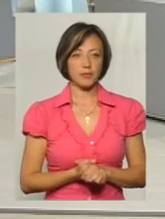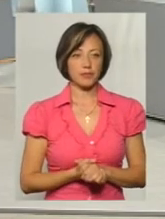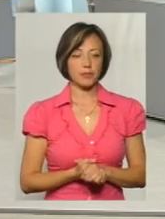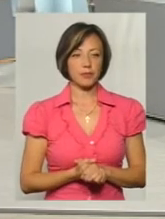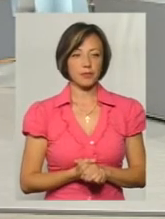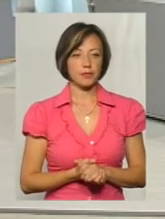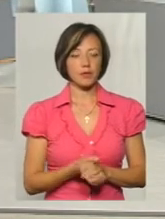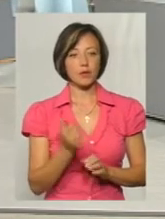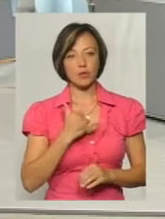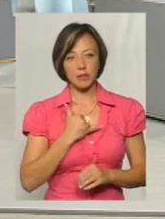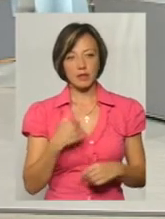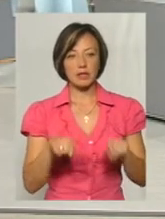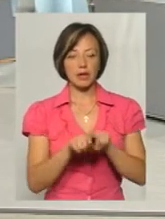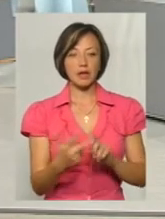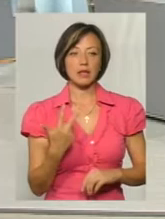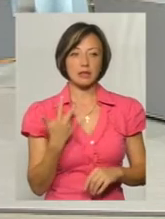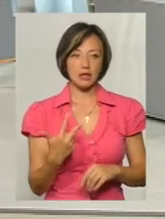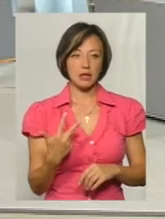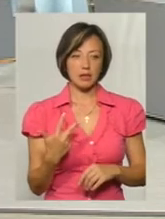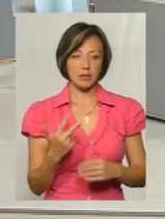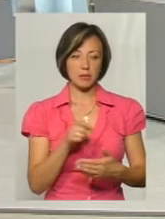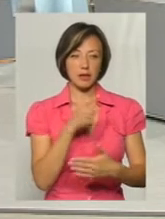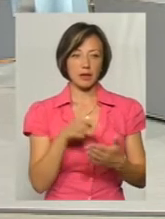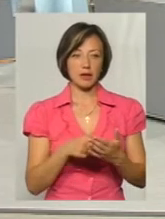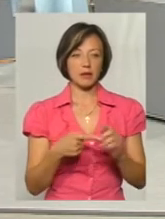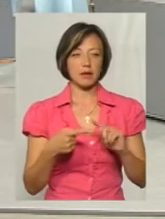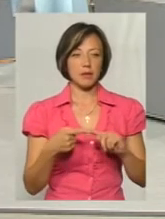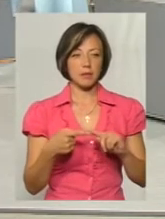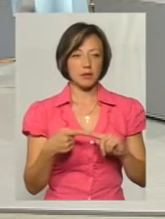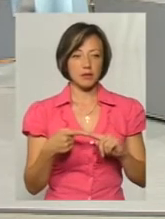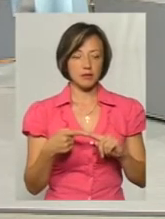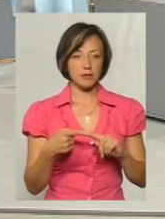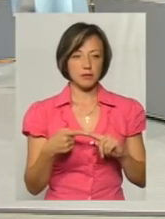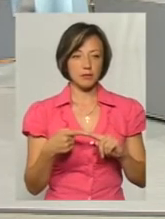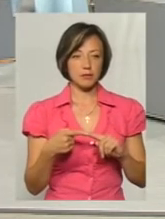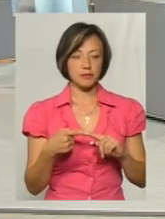Добрий день. Таке запитання, навіть три. Давайте, по черзі. Пане Михайло,